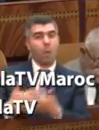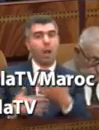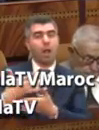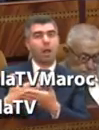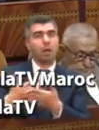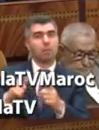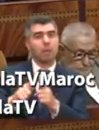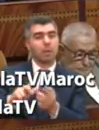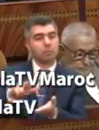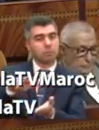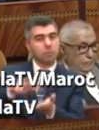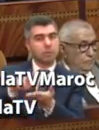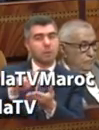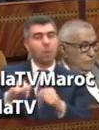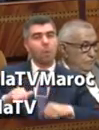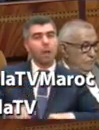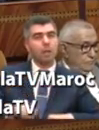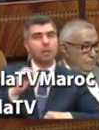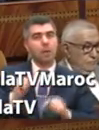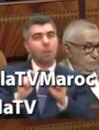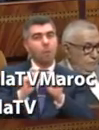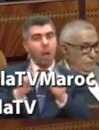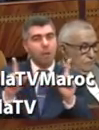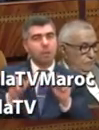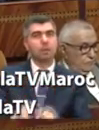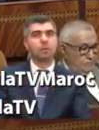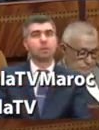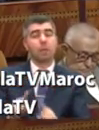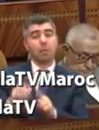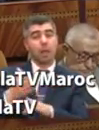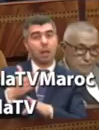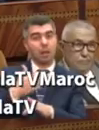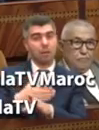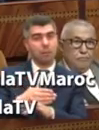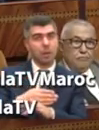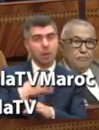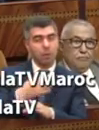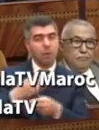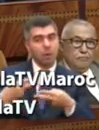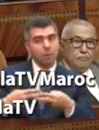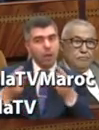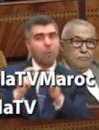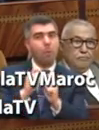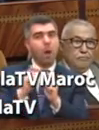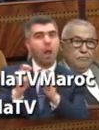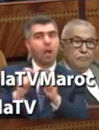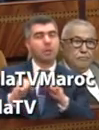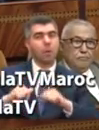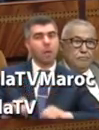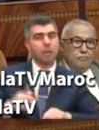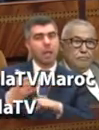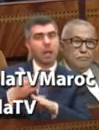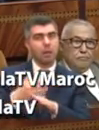اللي كتوضح لنا هاد المساله هادي، وكنا فتحنا من قبل بحال اللي قلت يعني موضوع في هذه المساله هذه، ولكن